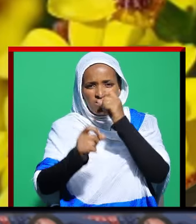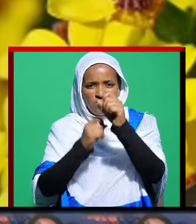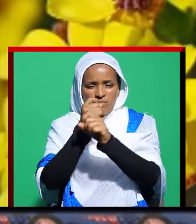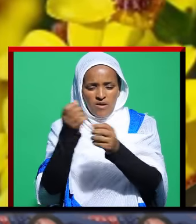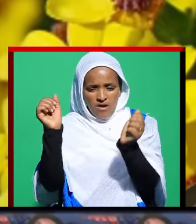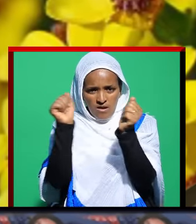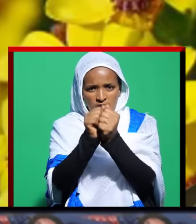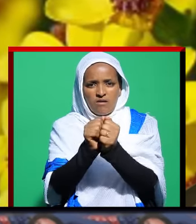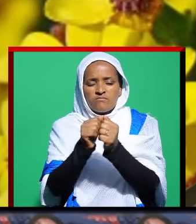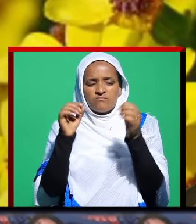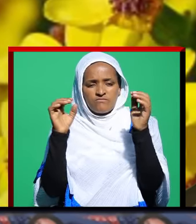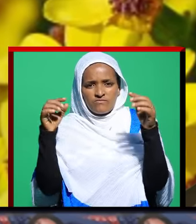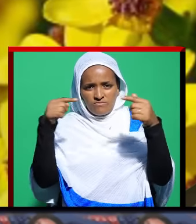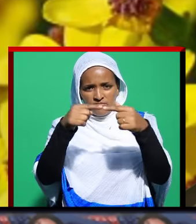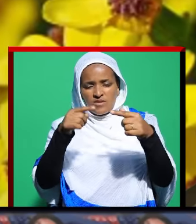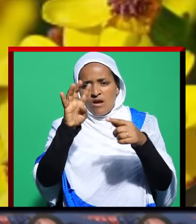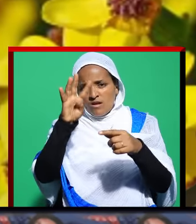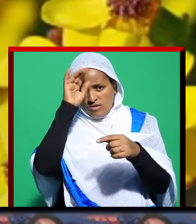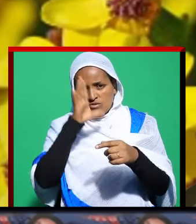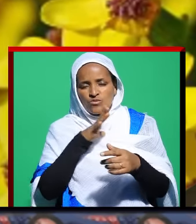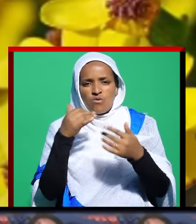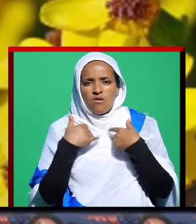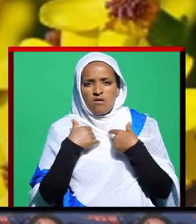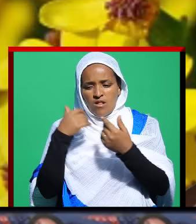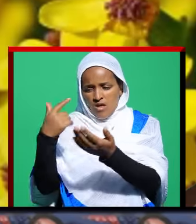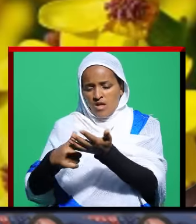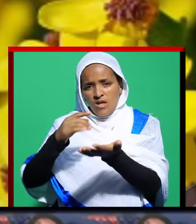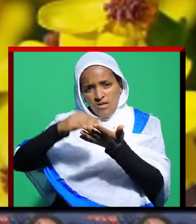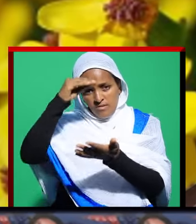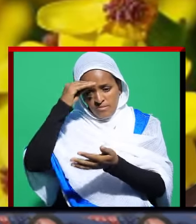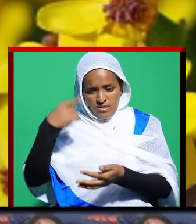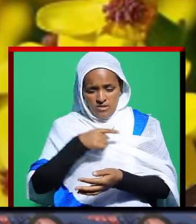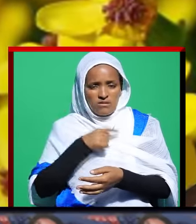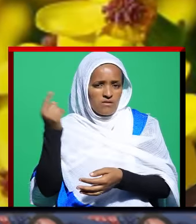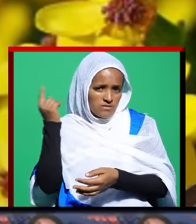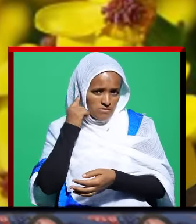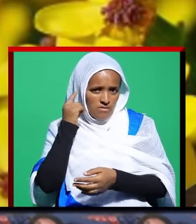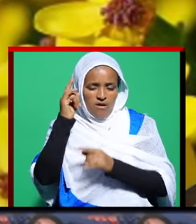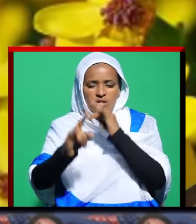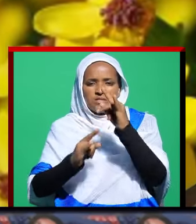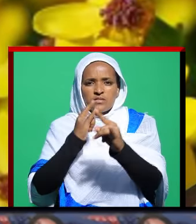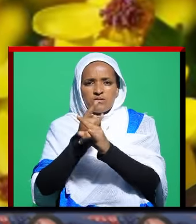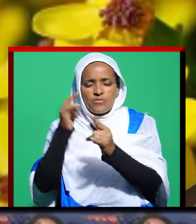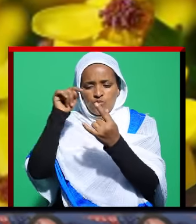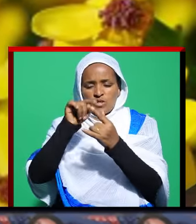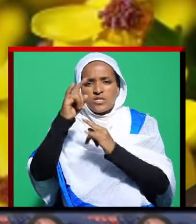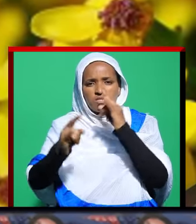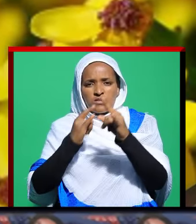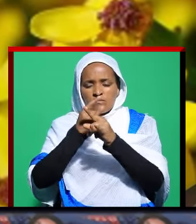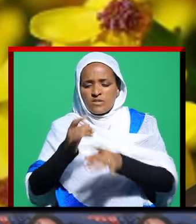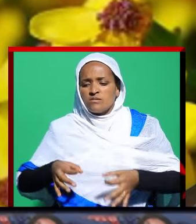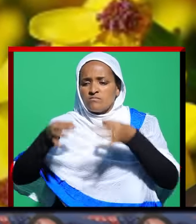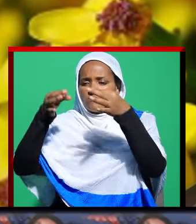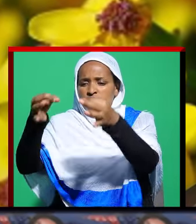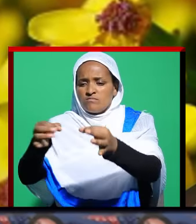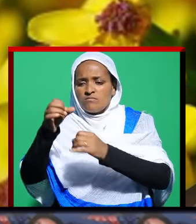ጋር በተያያዘ አራት አይነት ሰዎች አሉ። አሁን ይህንን ትምህርት ስንሰማ ከዘመን ወደ ዘመን ስንሸጋገር